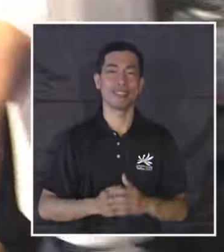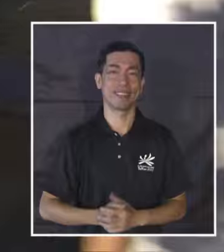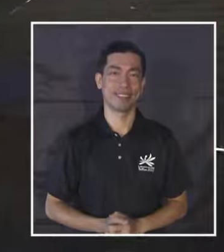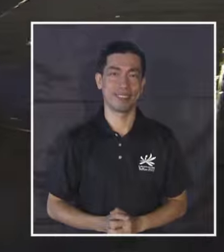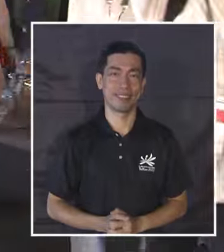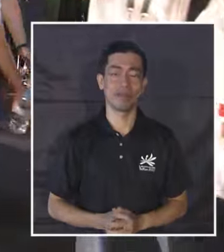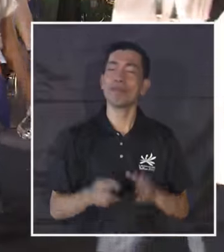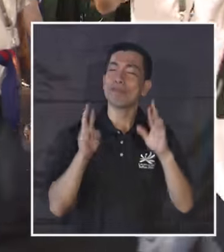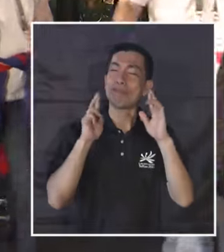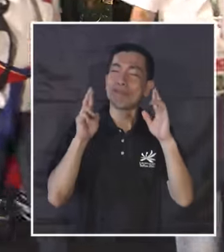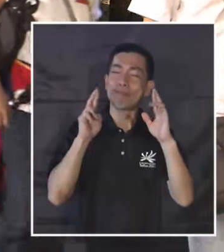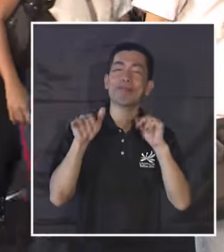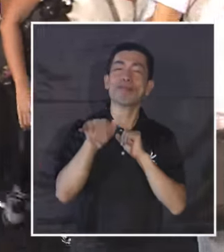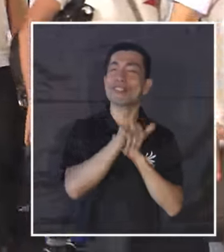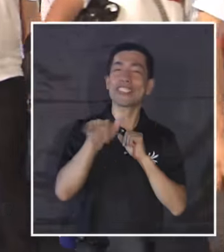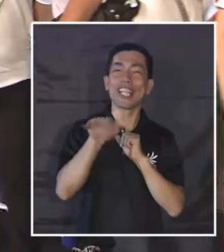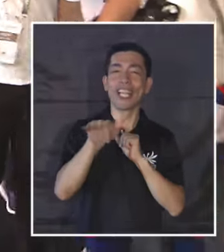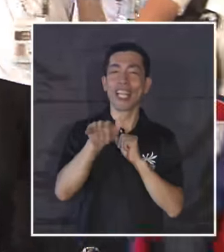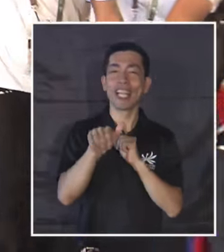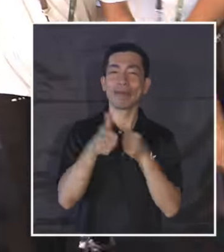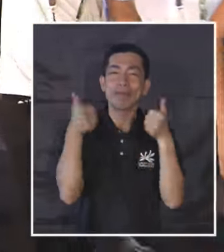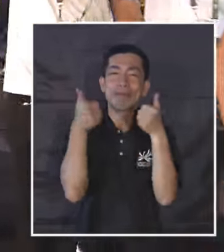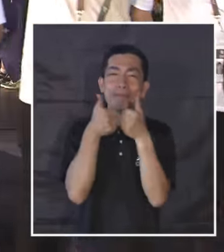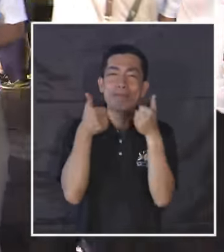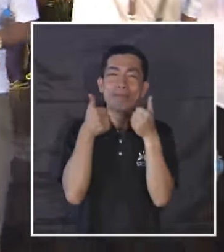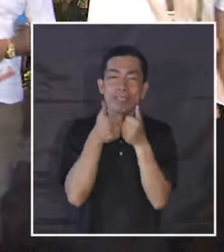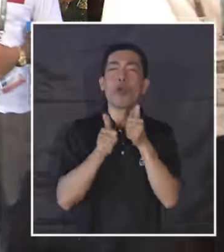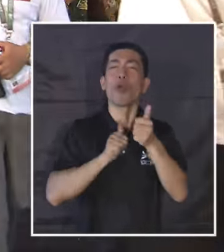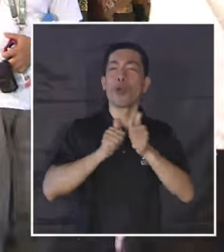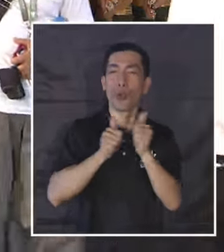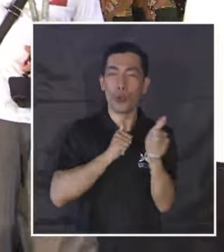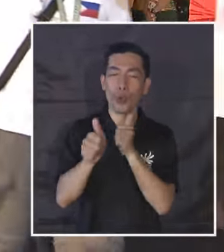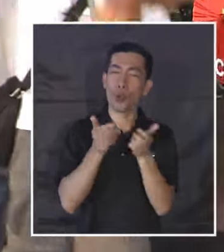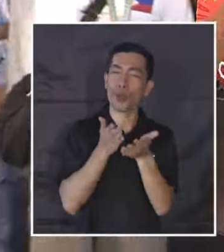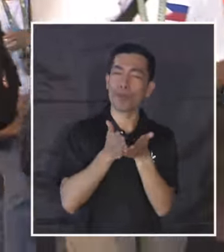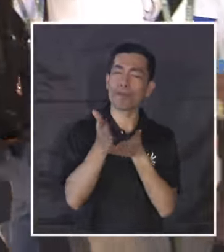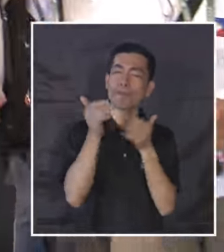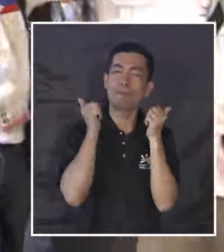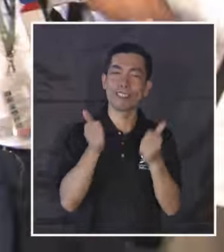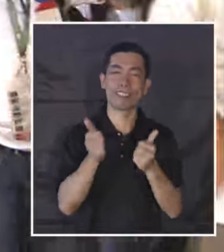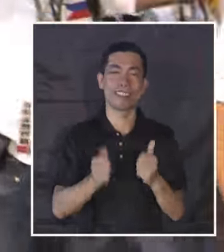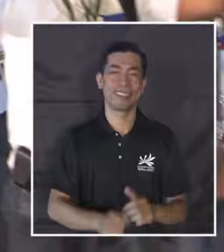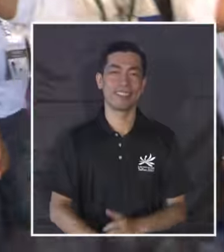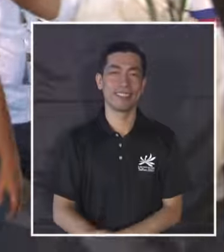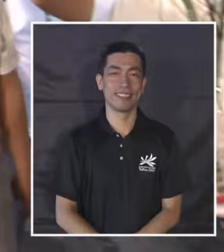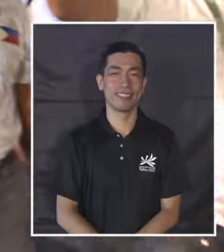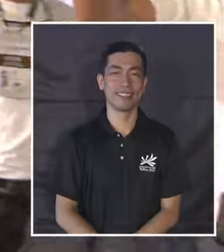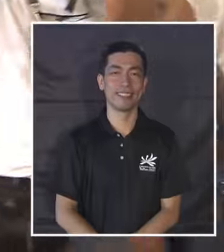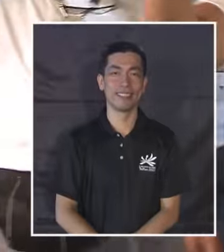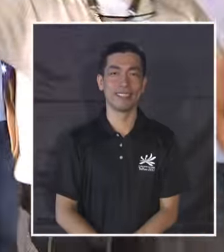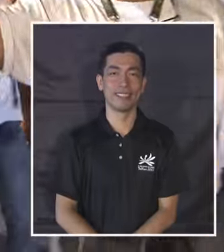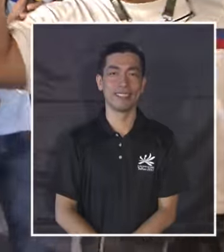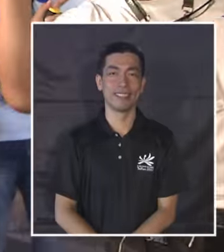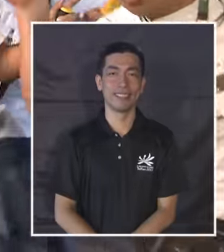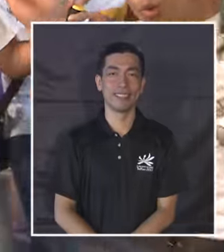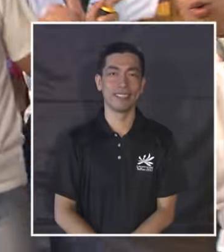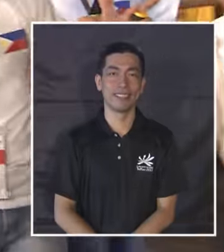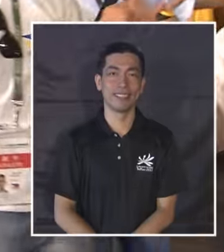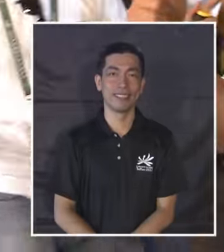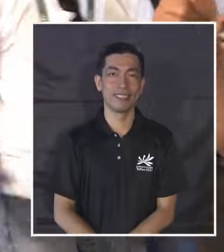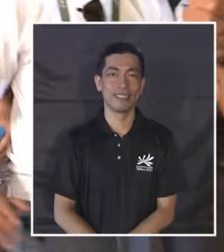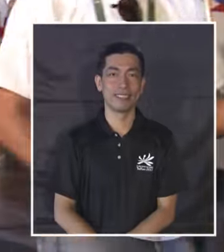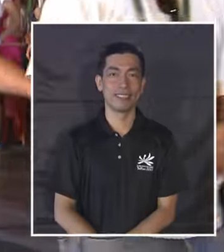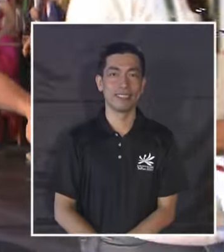预祝菲律宾代表队能够旗开得胜，马到成功。 也祝福他们这一次圆满。